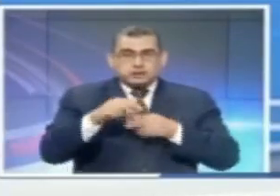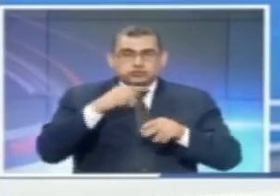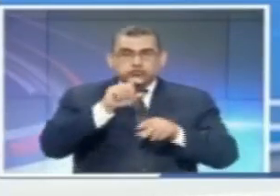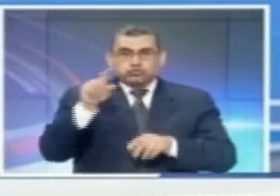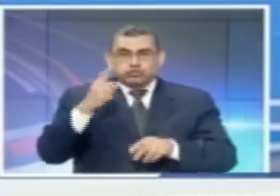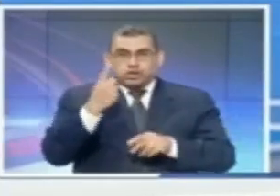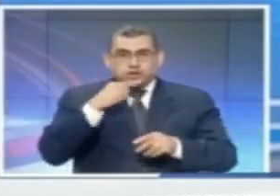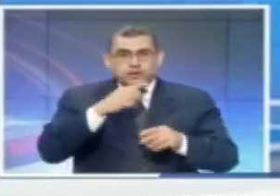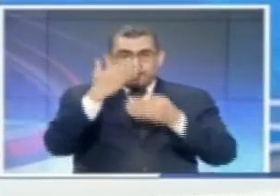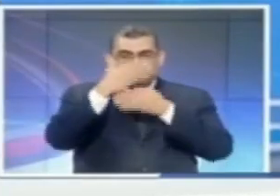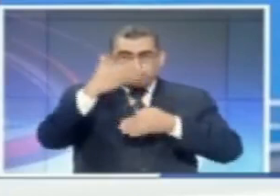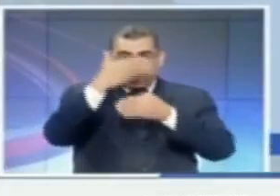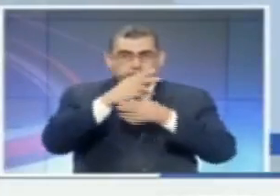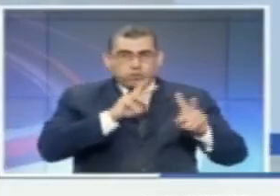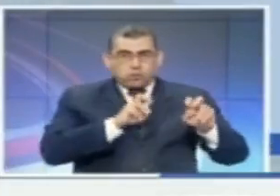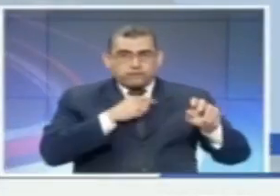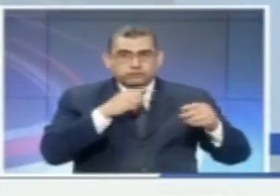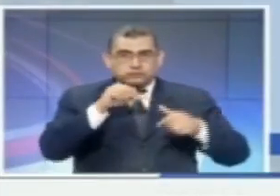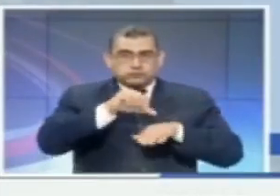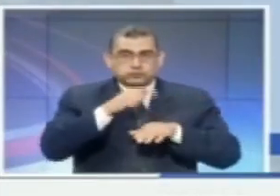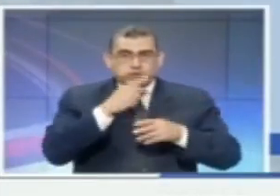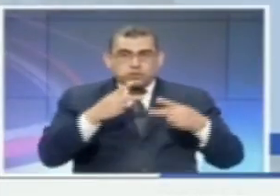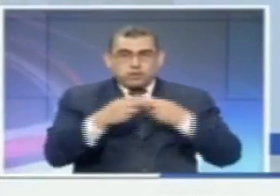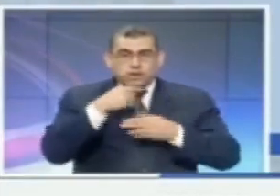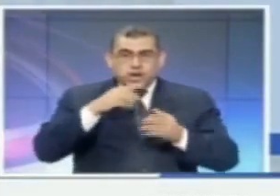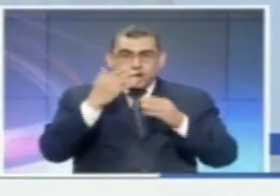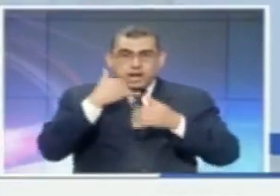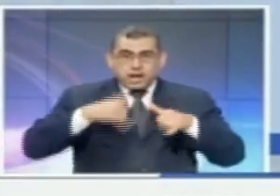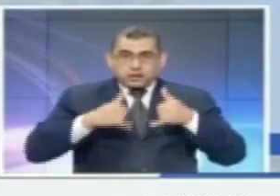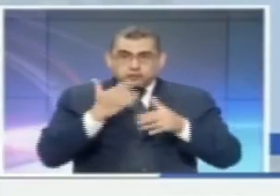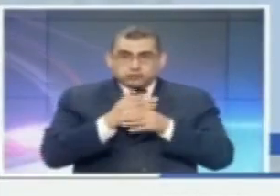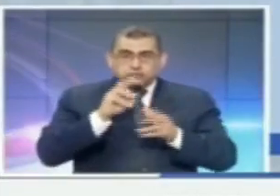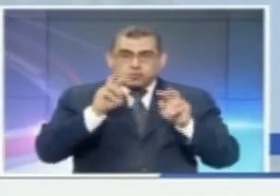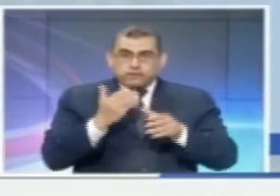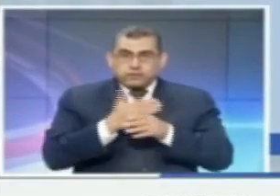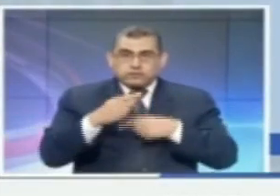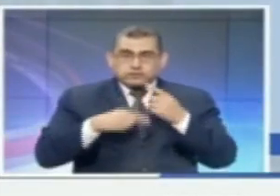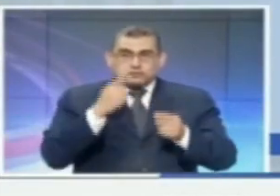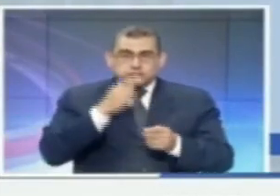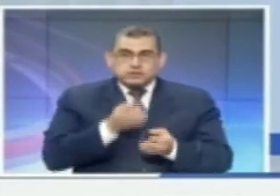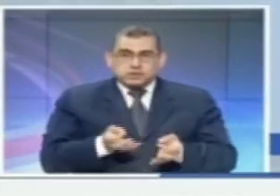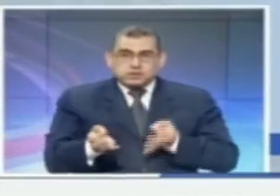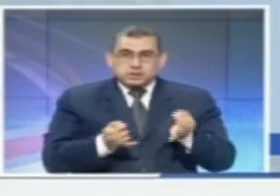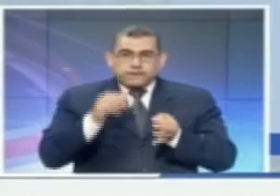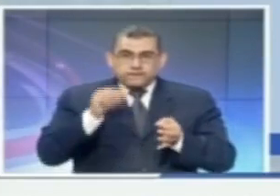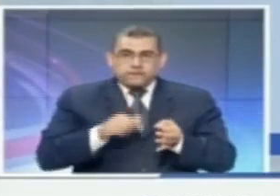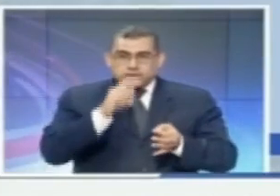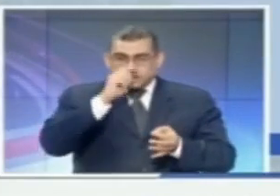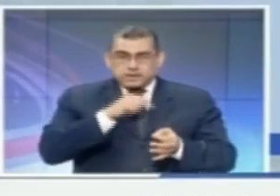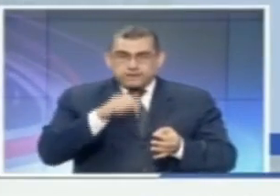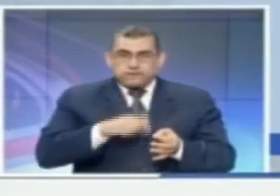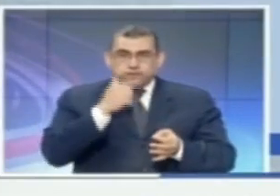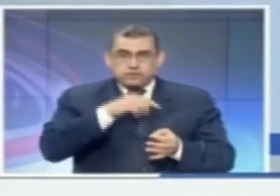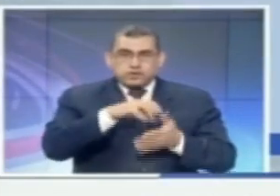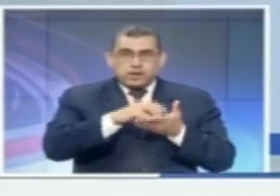الدبلوماسية مع المغرب. وضحت الجزائر أن القرار يأتي في ظل ما اعتبرته استمرارا للاستفزازات والممارسات